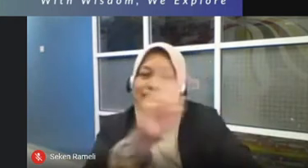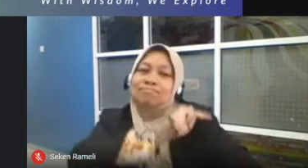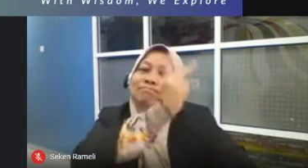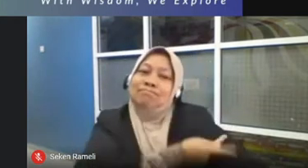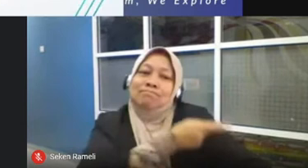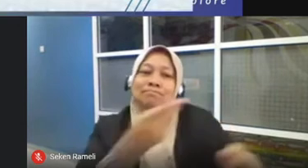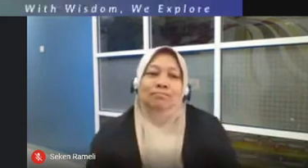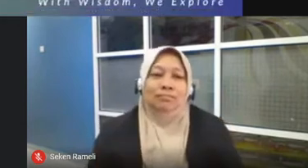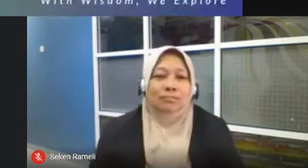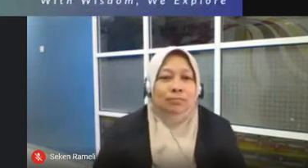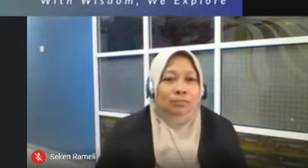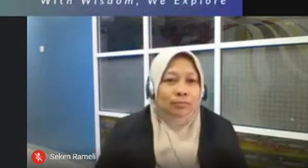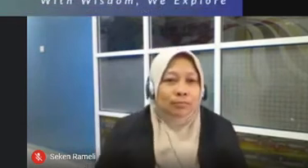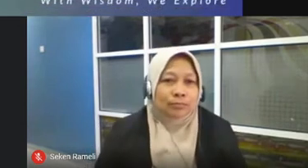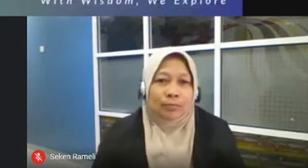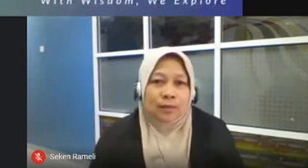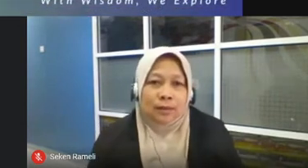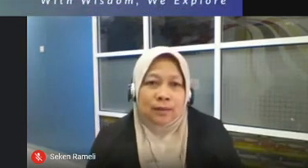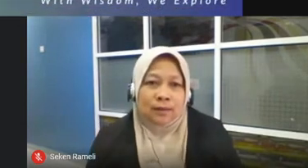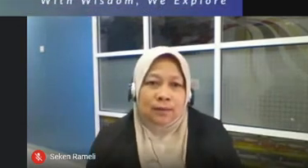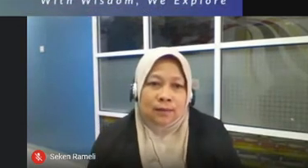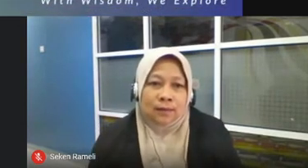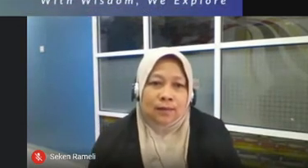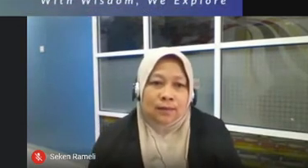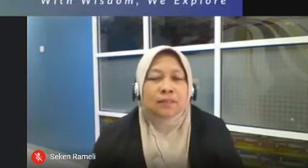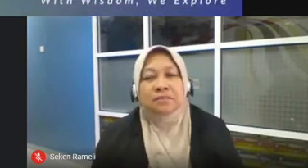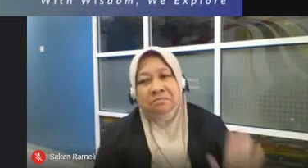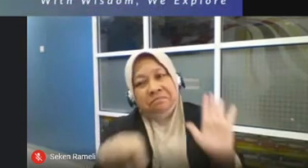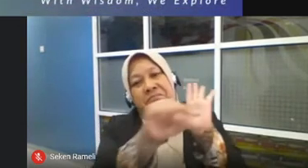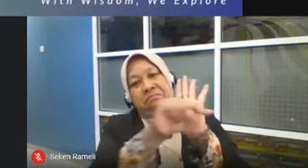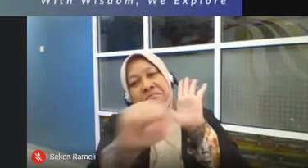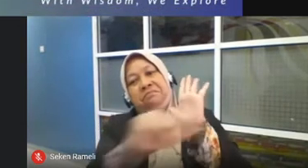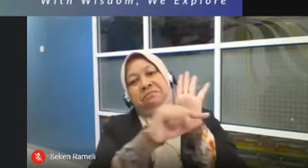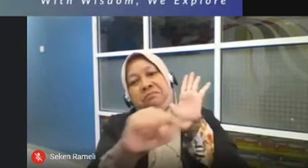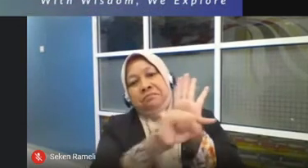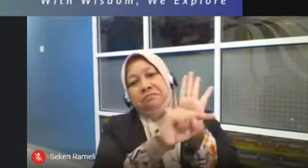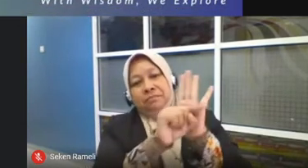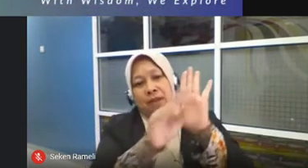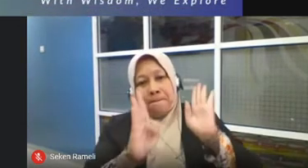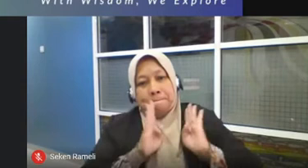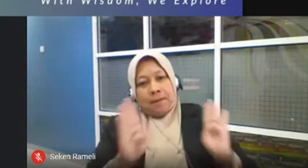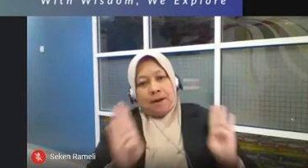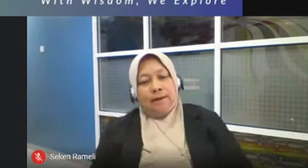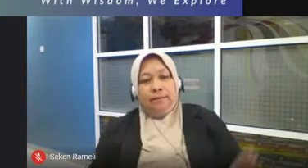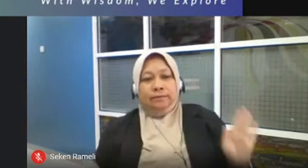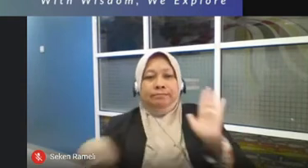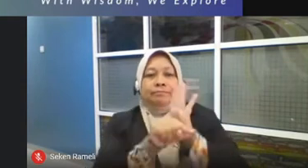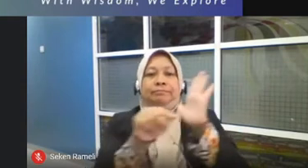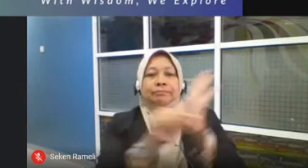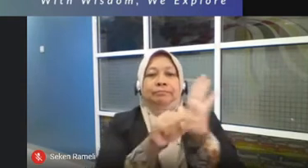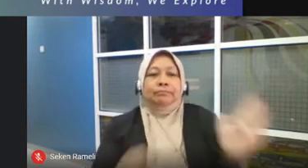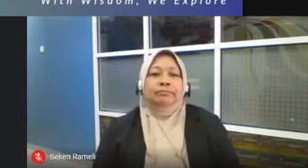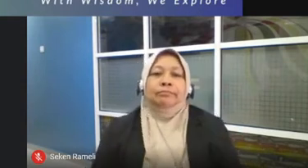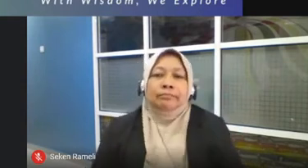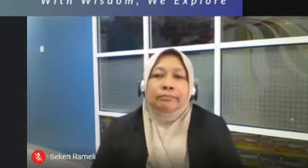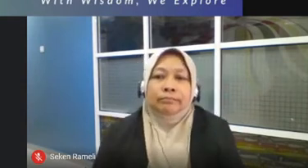Okay. Right. Okay. Ini antara contoh tubuh badan yang negatif. Okay. Negatif